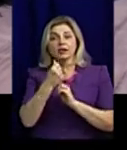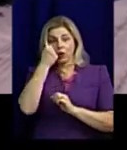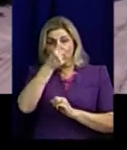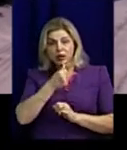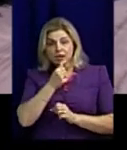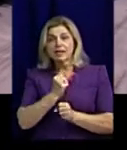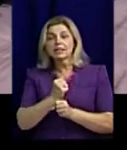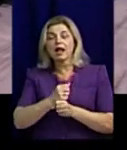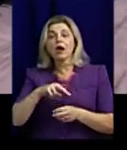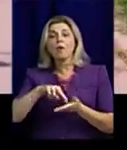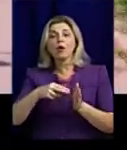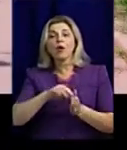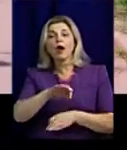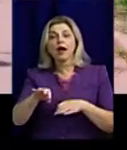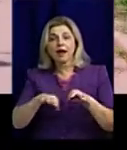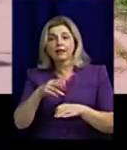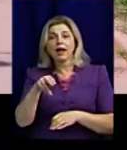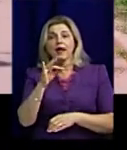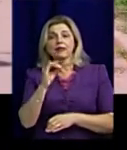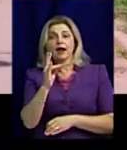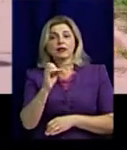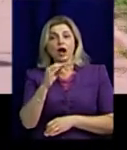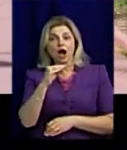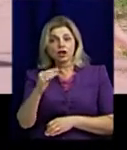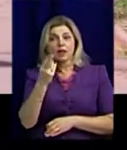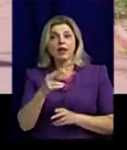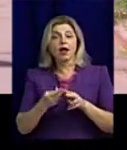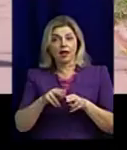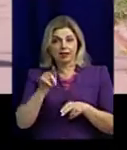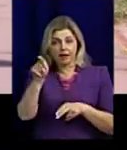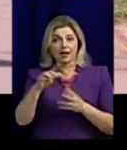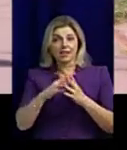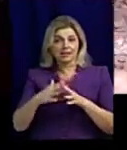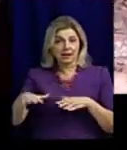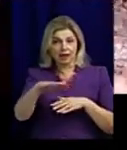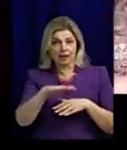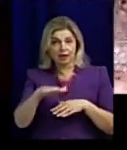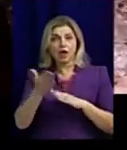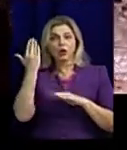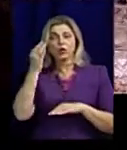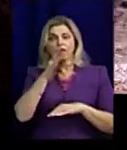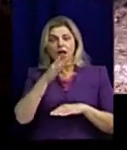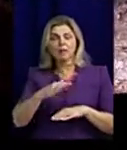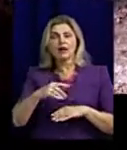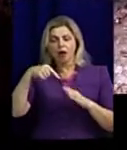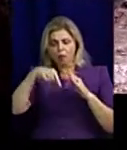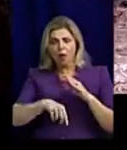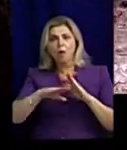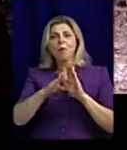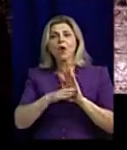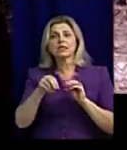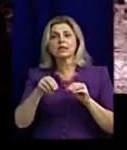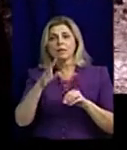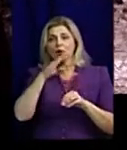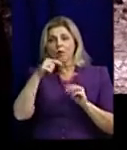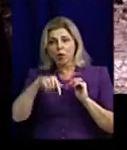році розробили проєкт дренажної системи для цього селища. На той час, за словами місцевих жителів, через високий рівень підземних вод на